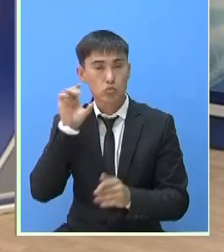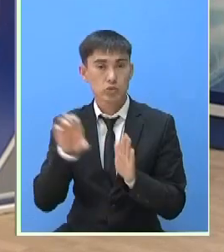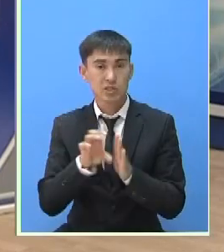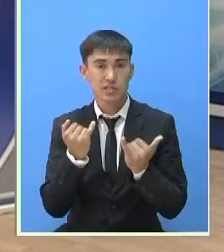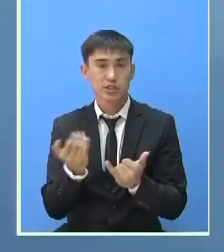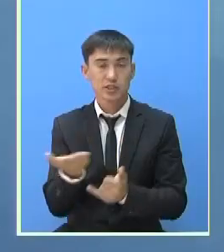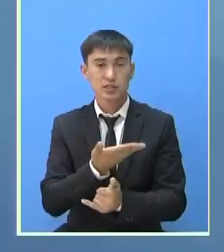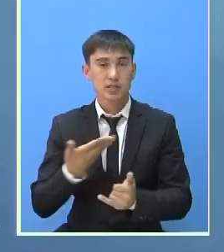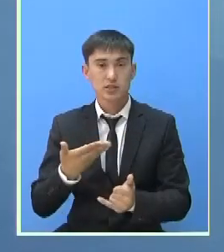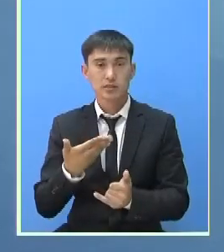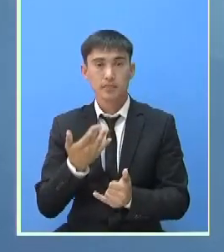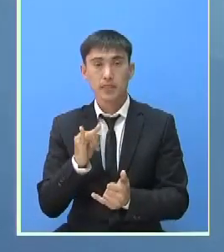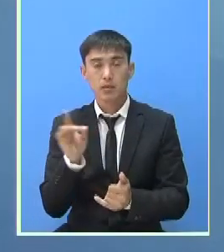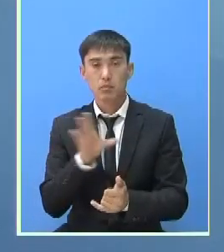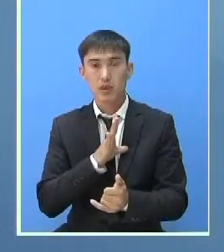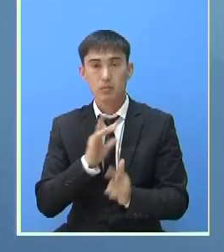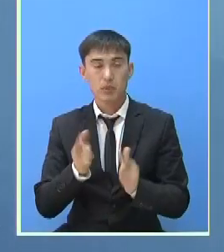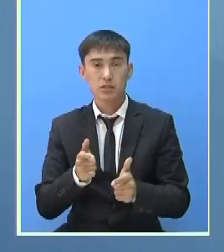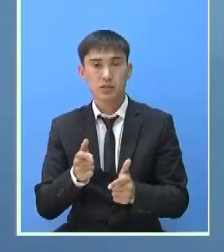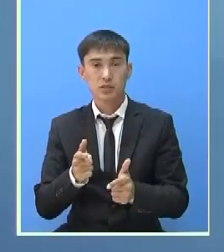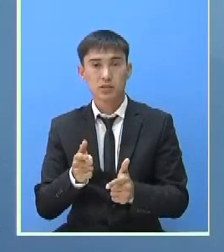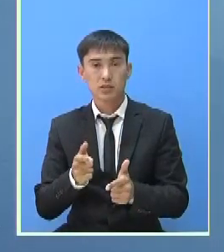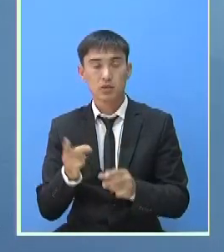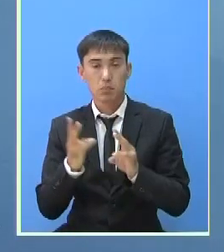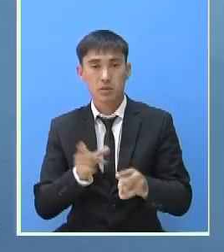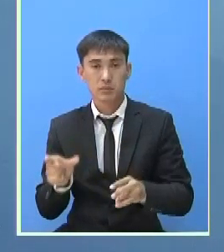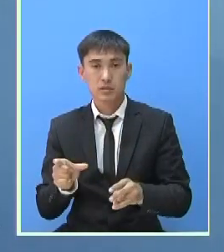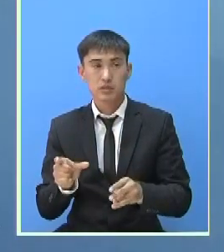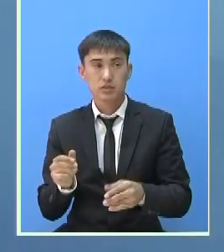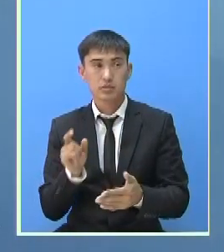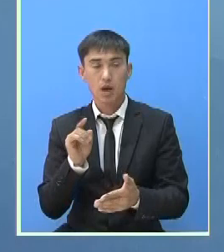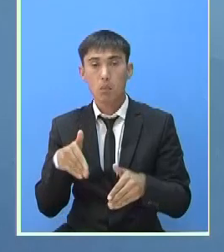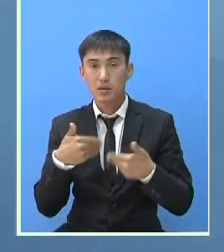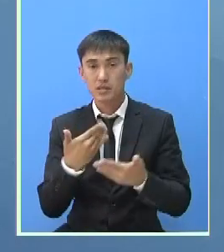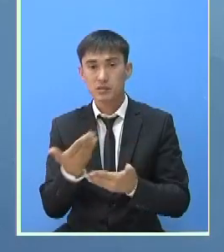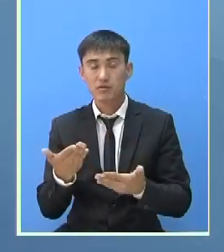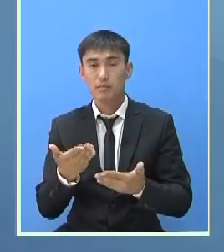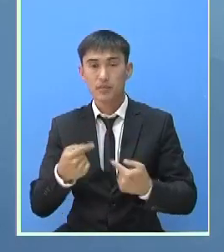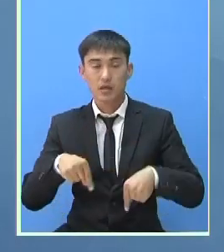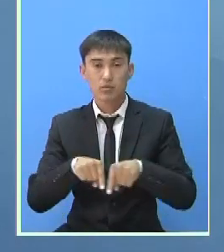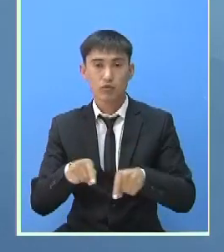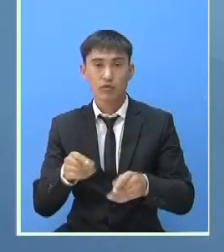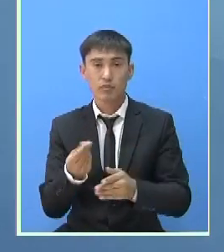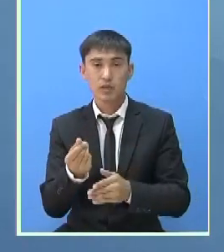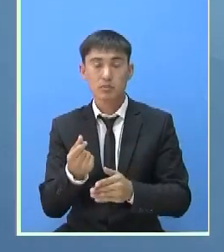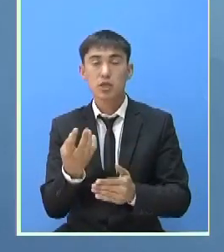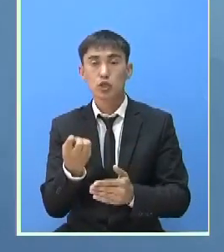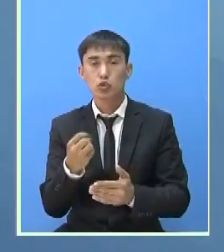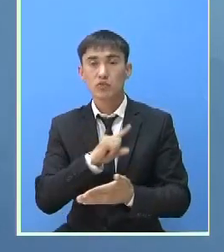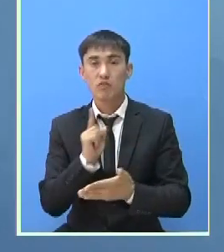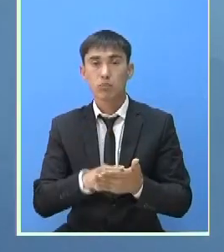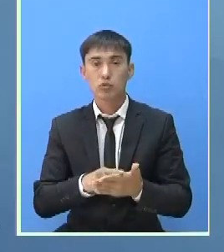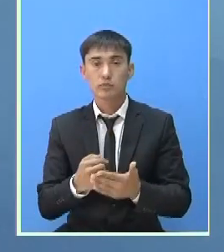сейчас нас и были признаны по каким-либо делам потерпевшими, обратятся за такими выплатами. Еще один